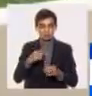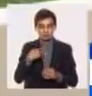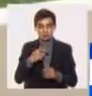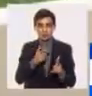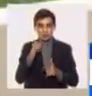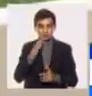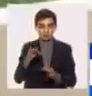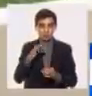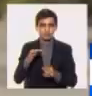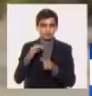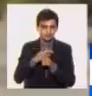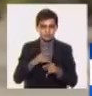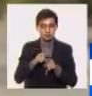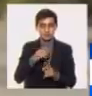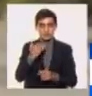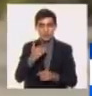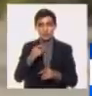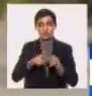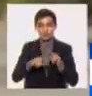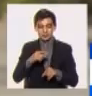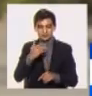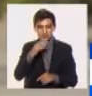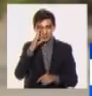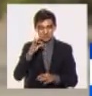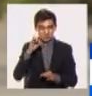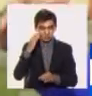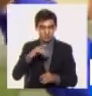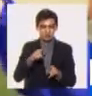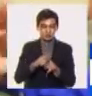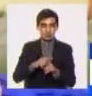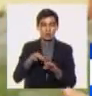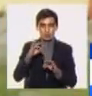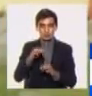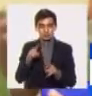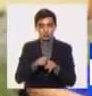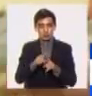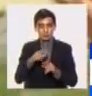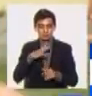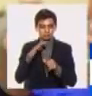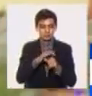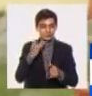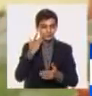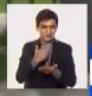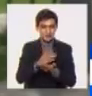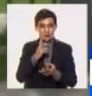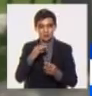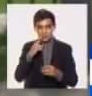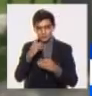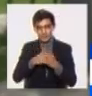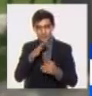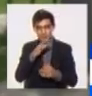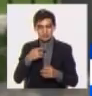несмотря на угрозы со стороны обидчика и его близких. Тем более, что опыт последних лет показывает, что прогресс в таких делах все-таки есть. И